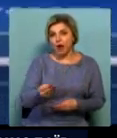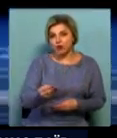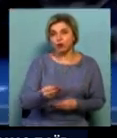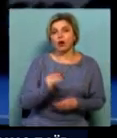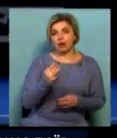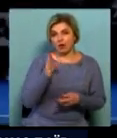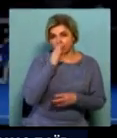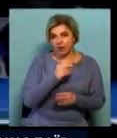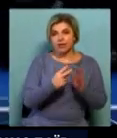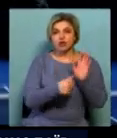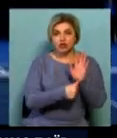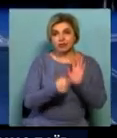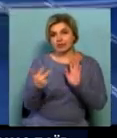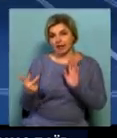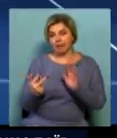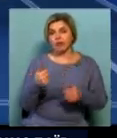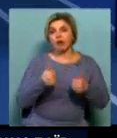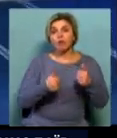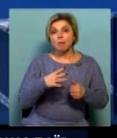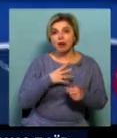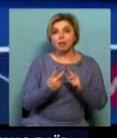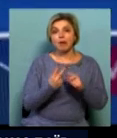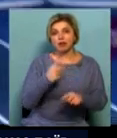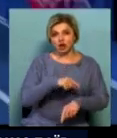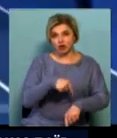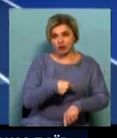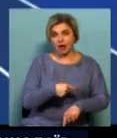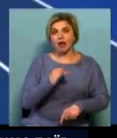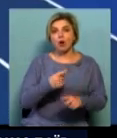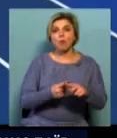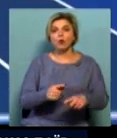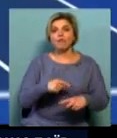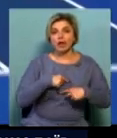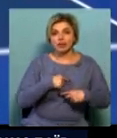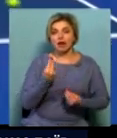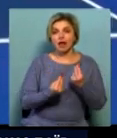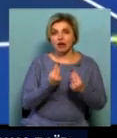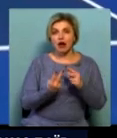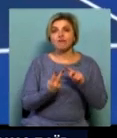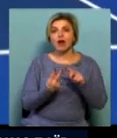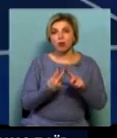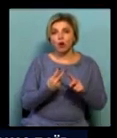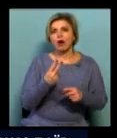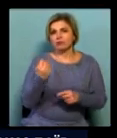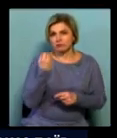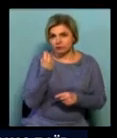як підсумок 6-3. Матч тривав півтори години. У півфіналі Цуренко зіграє проти другої ракетки світу,